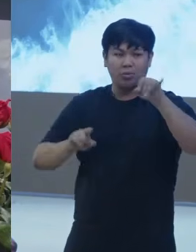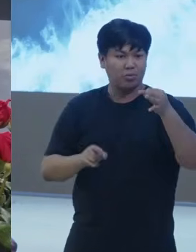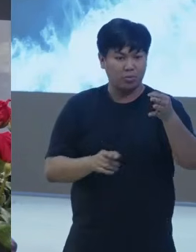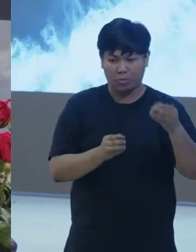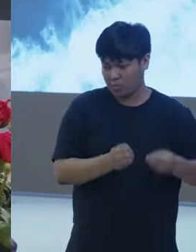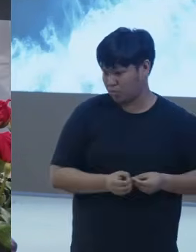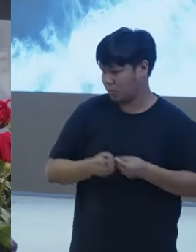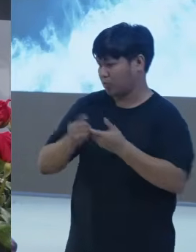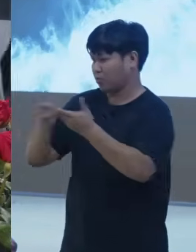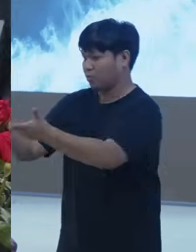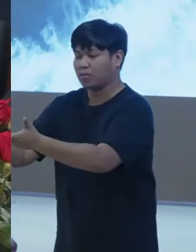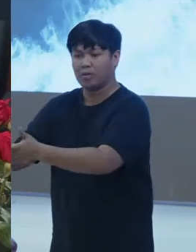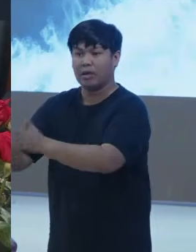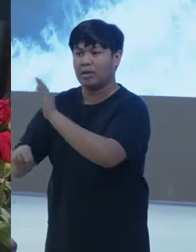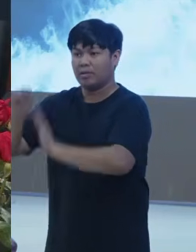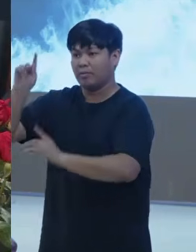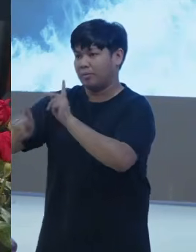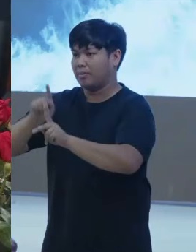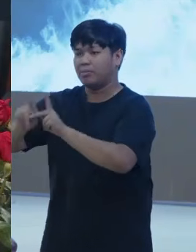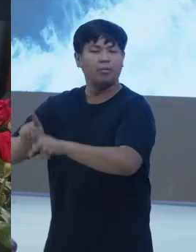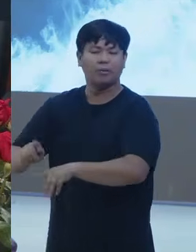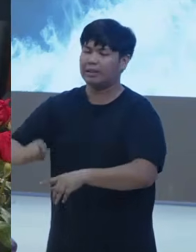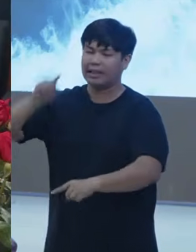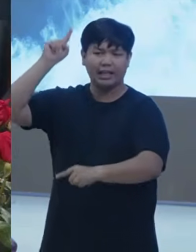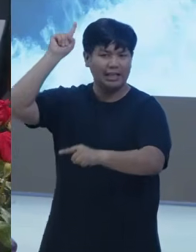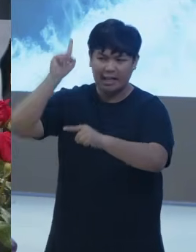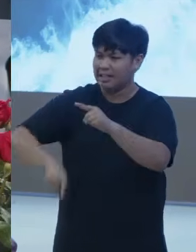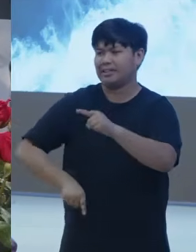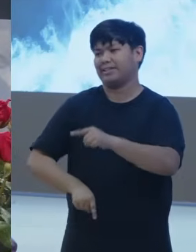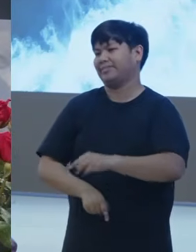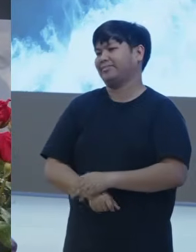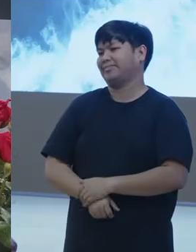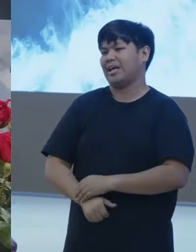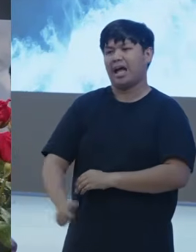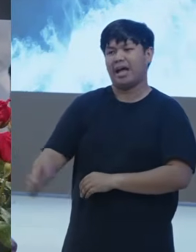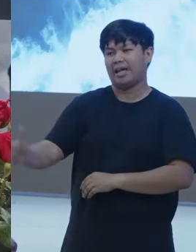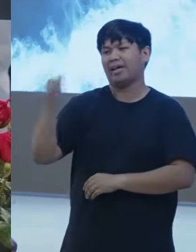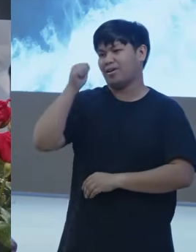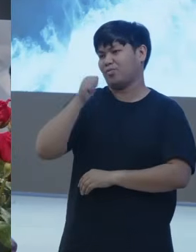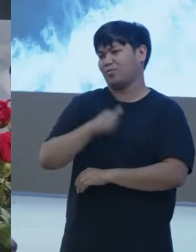Hindi niya mapatawad ang kanyang kapwa makasalanan.